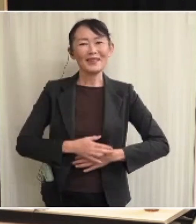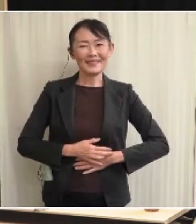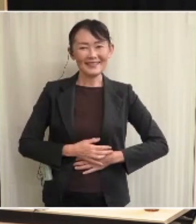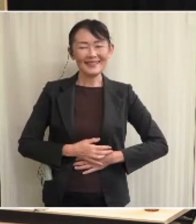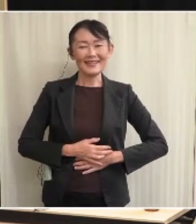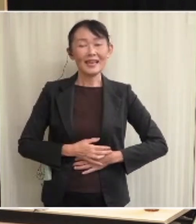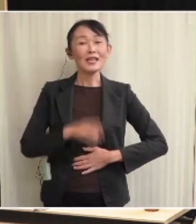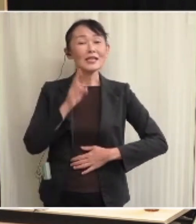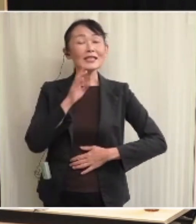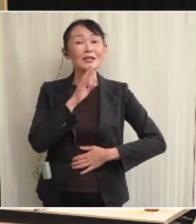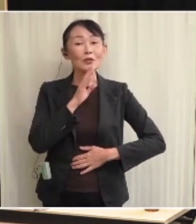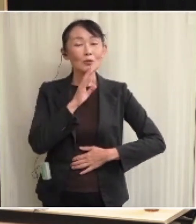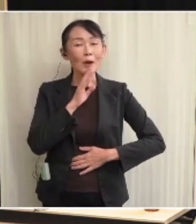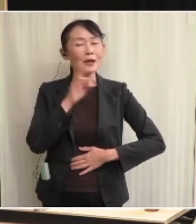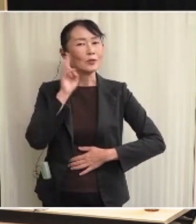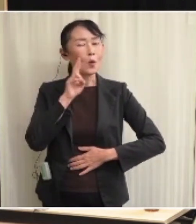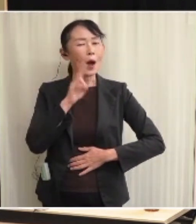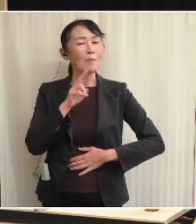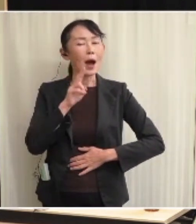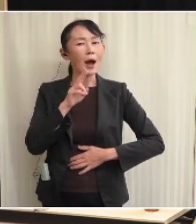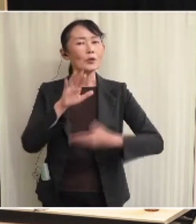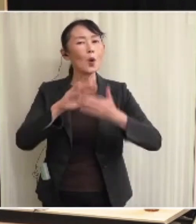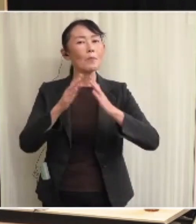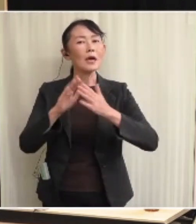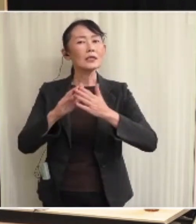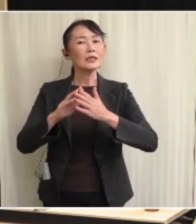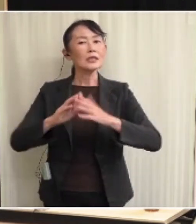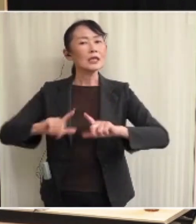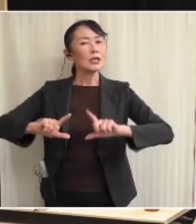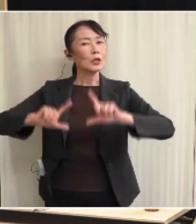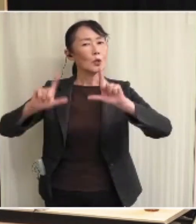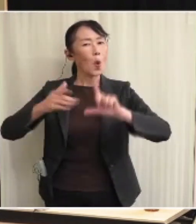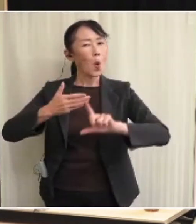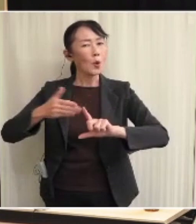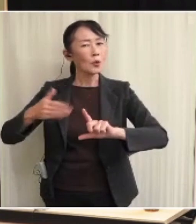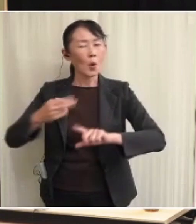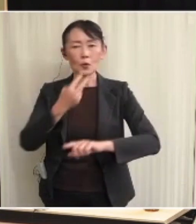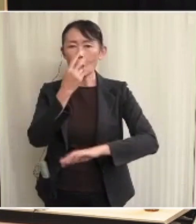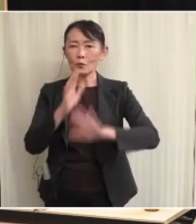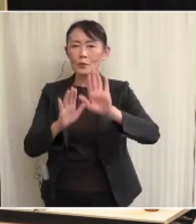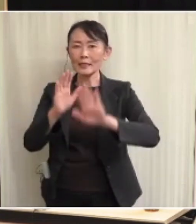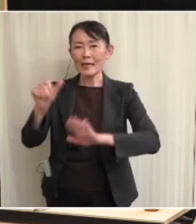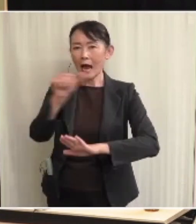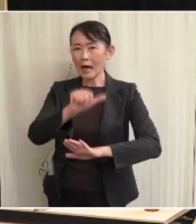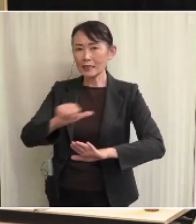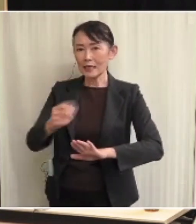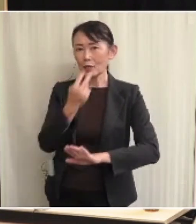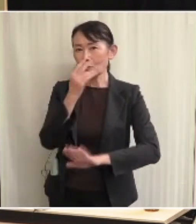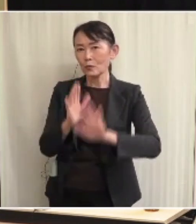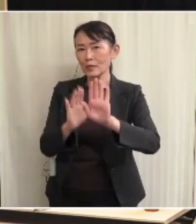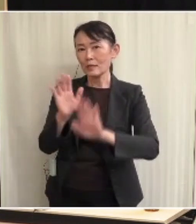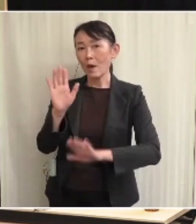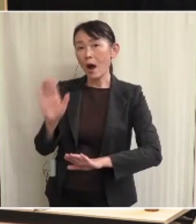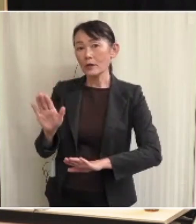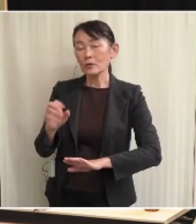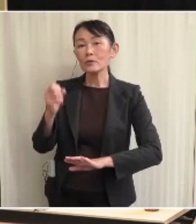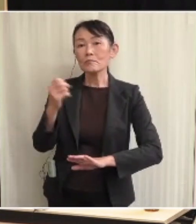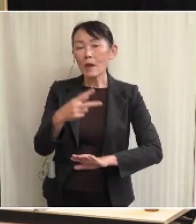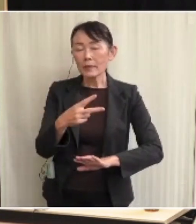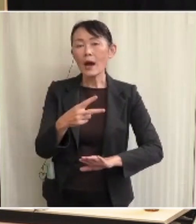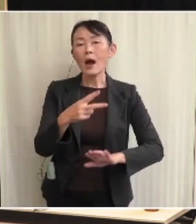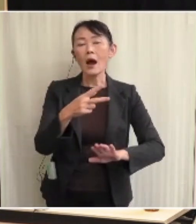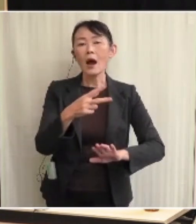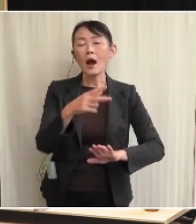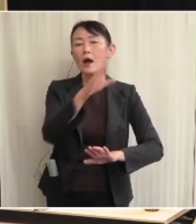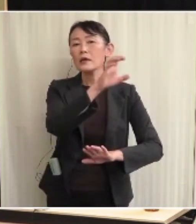私にとっては実は横浜という町はその東洋のテイストもあり西洋のテイストもありということで、なんか本当に